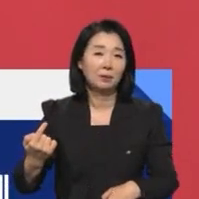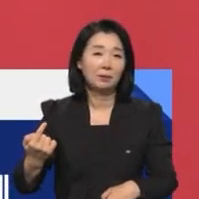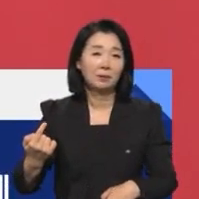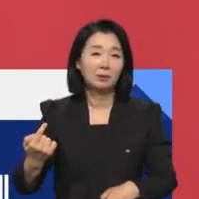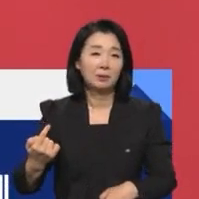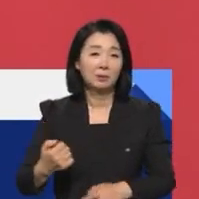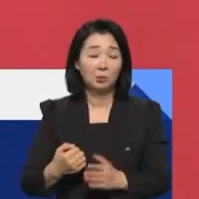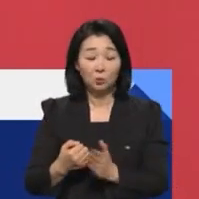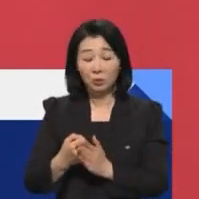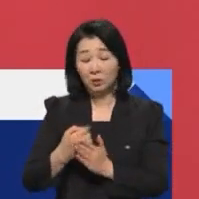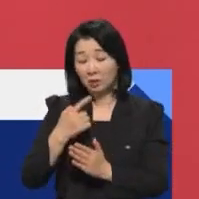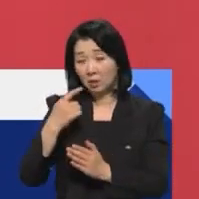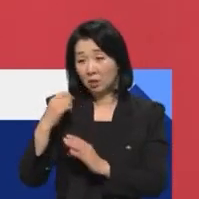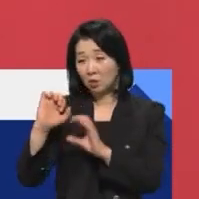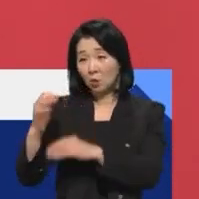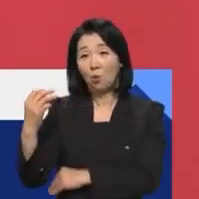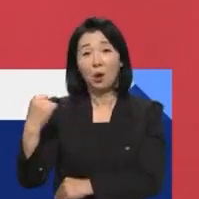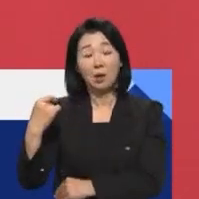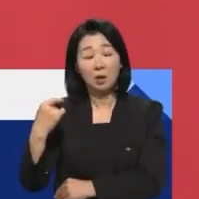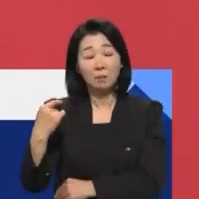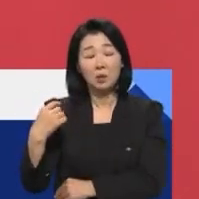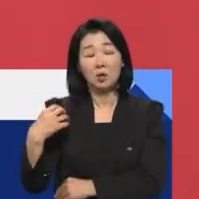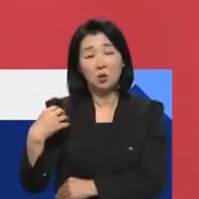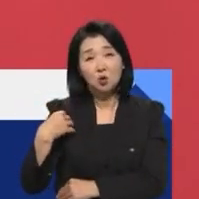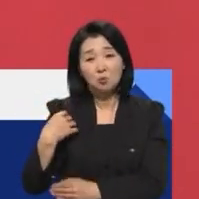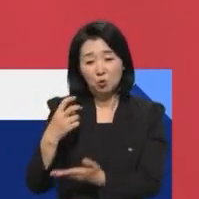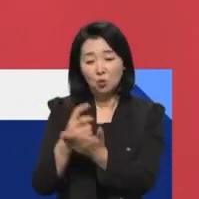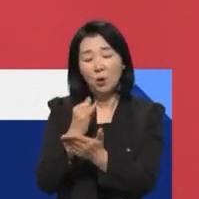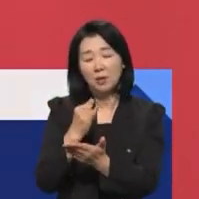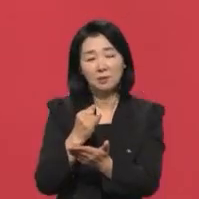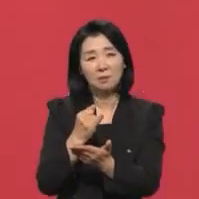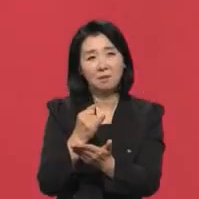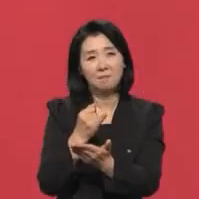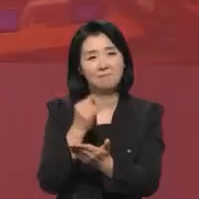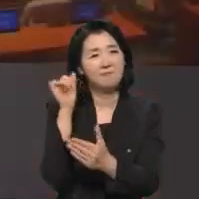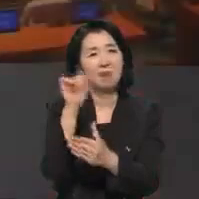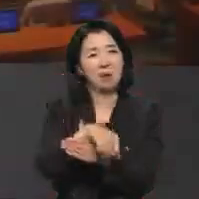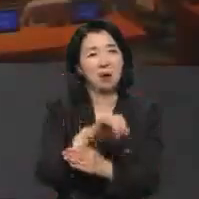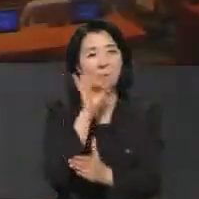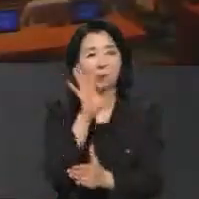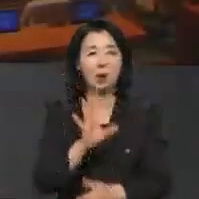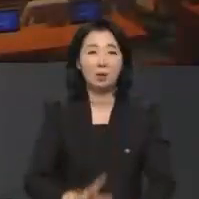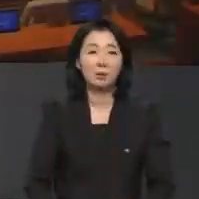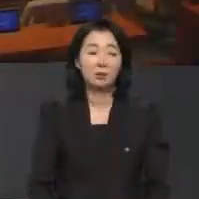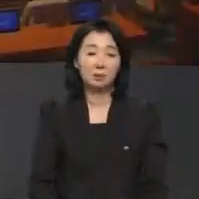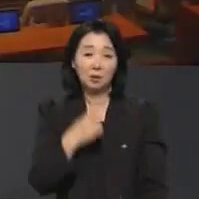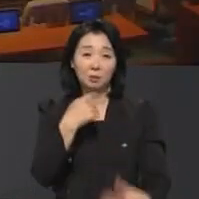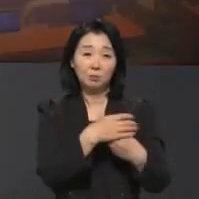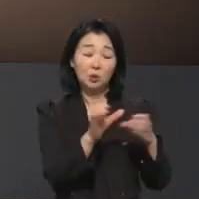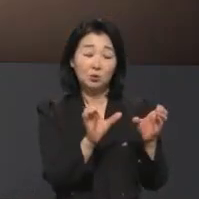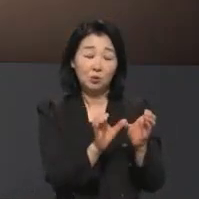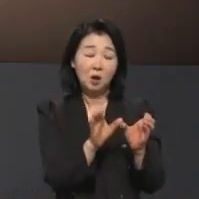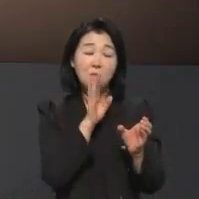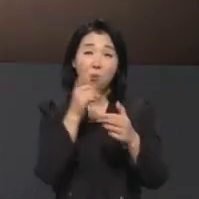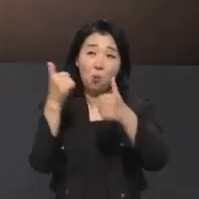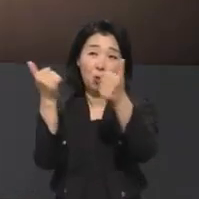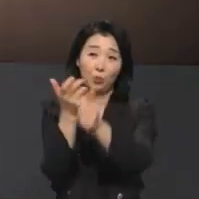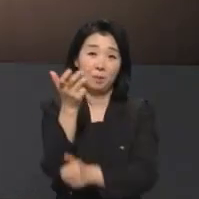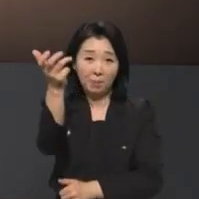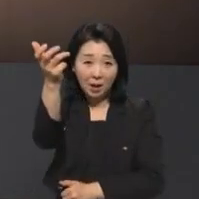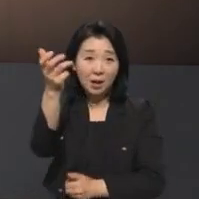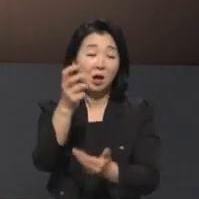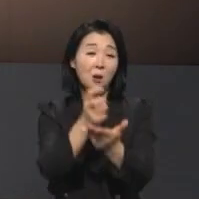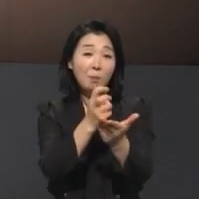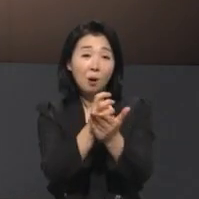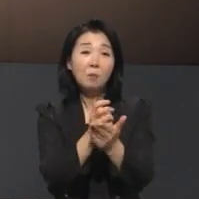저희들은 의무 매입 조항이 있는 한은 받아들일 수가 없고 민주당이 본회의에 직회부한 법안은 또